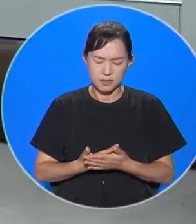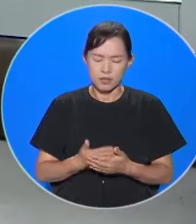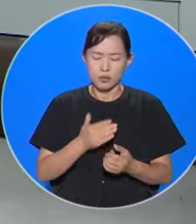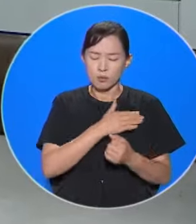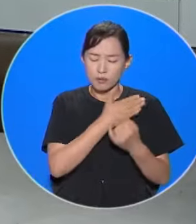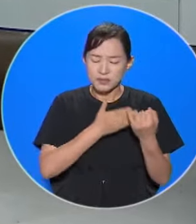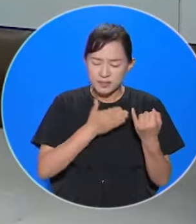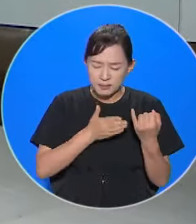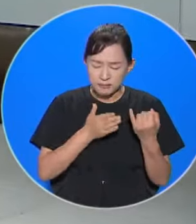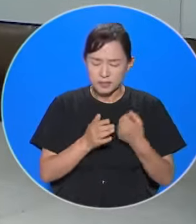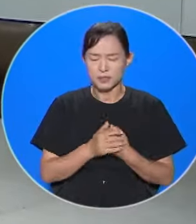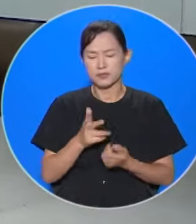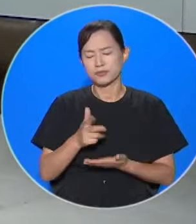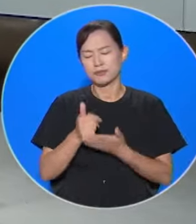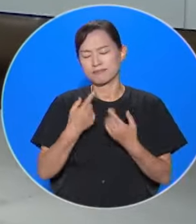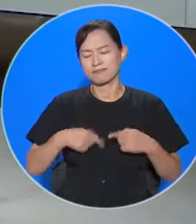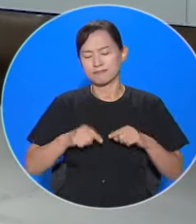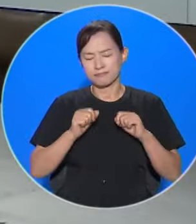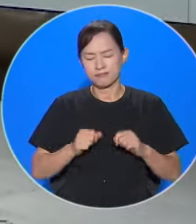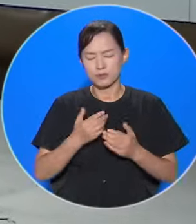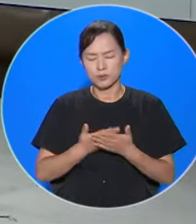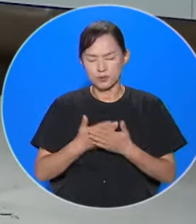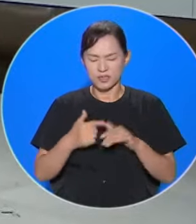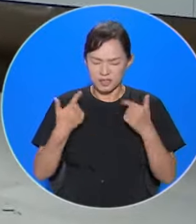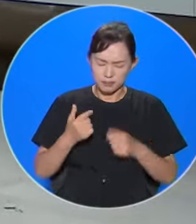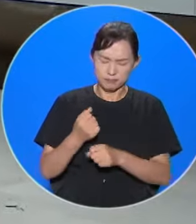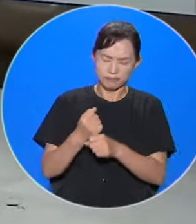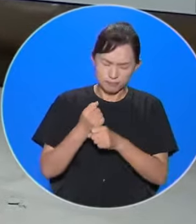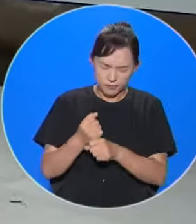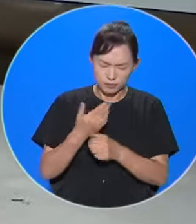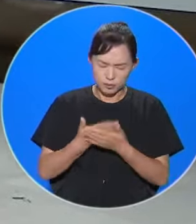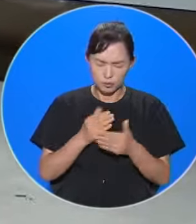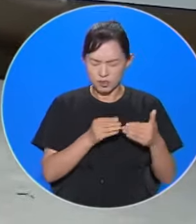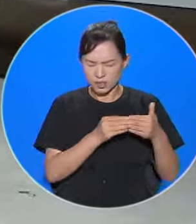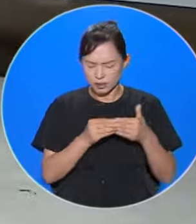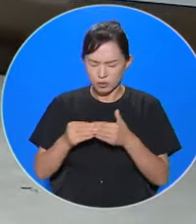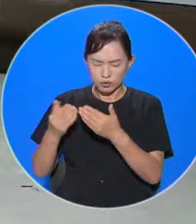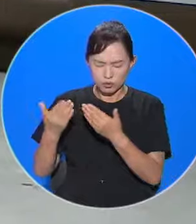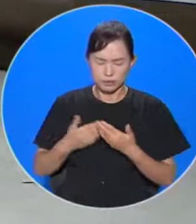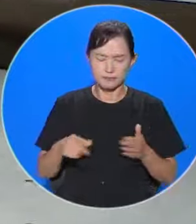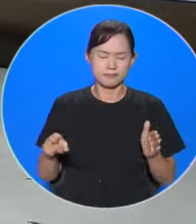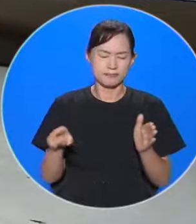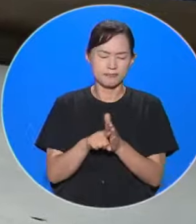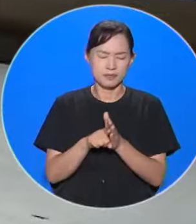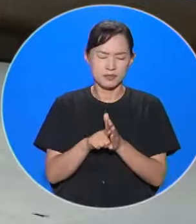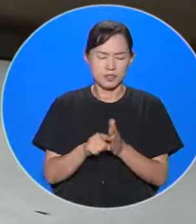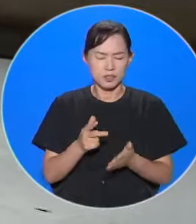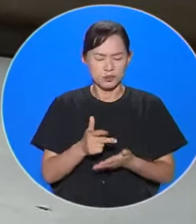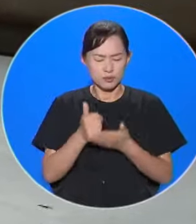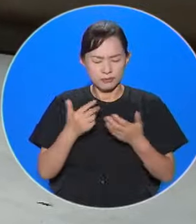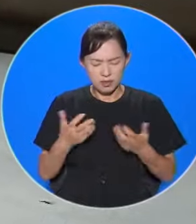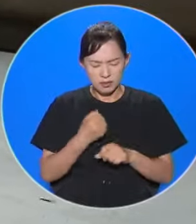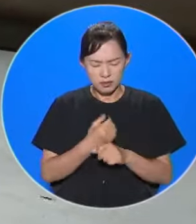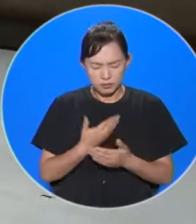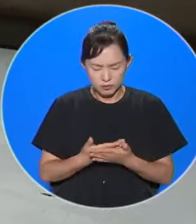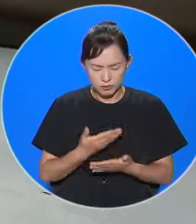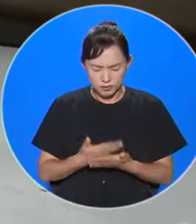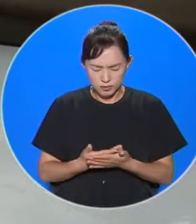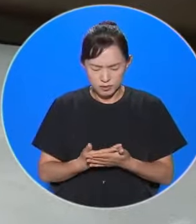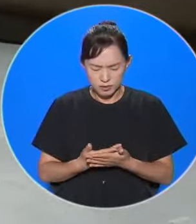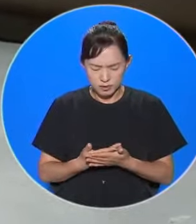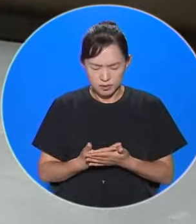권사님 가운데 주님 함께하여 주시고 늘 붙들어 주시고 인도하실 줄 믿습니다 주님 역사하여